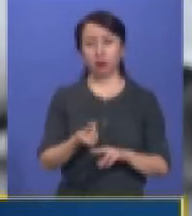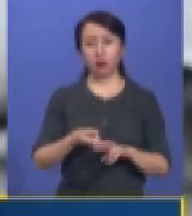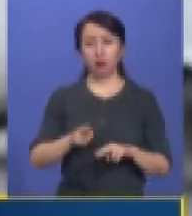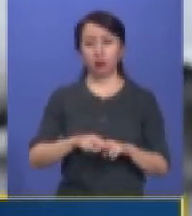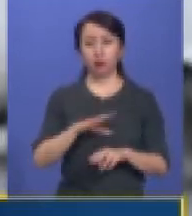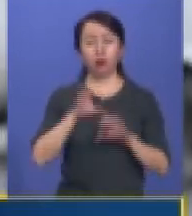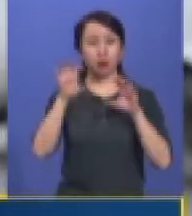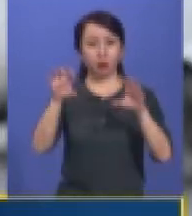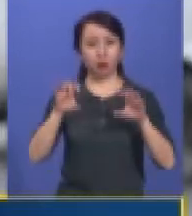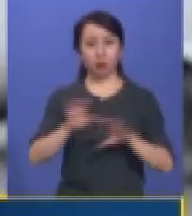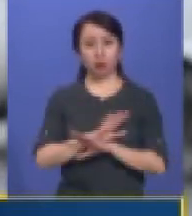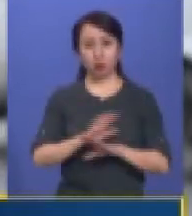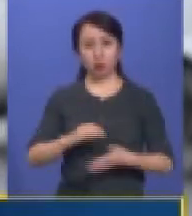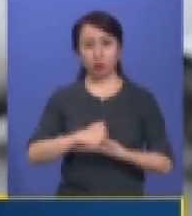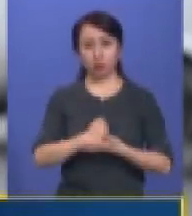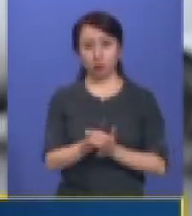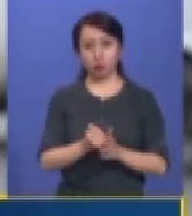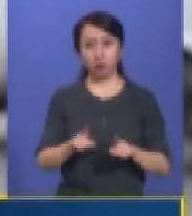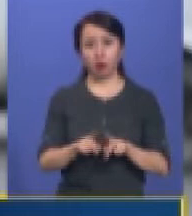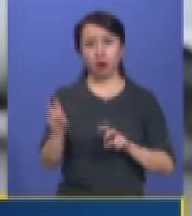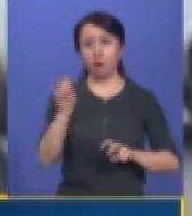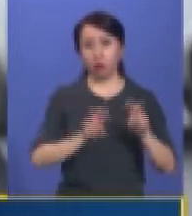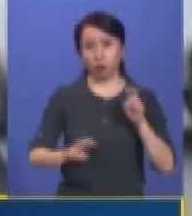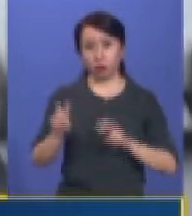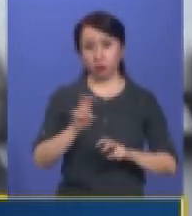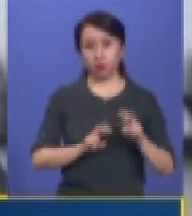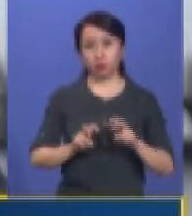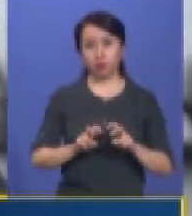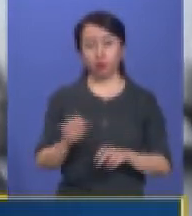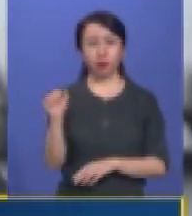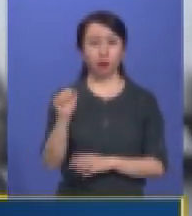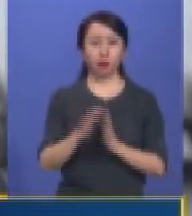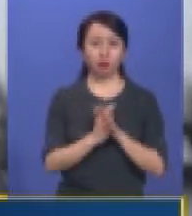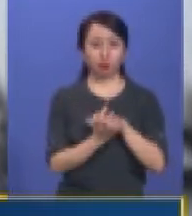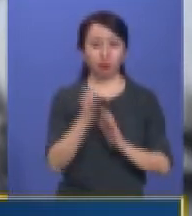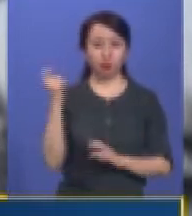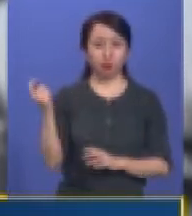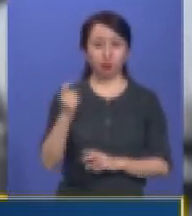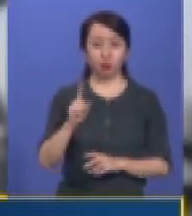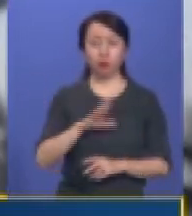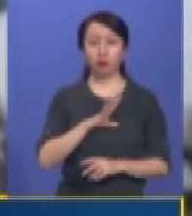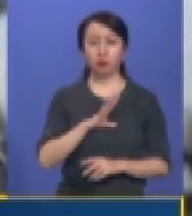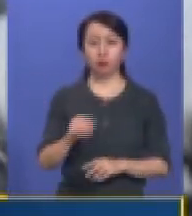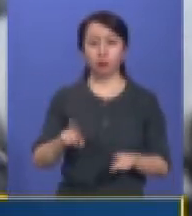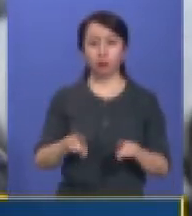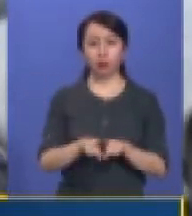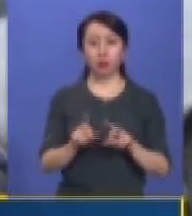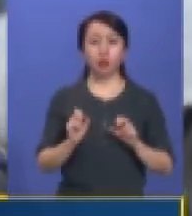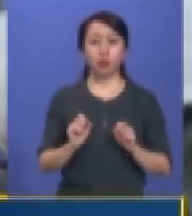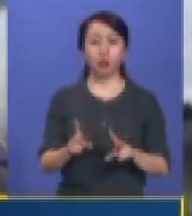были незаконно зарегистрированы, также находились в розыске. Владельцам транспортных средств, во избежать таких